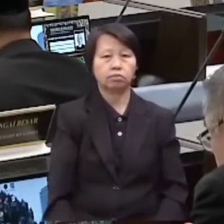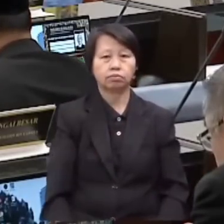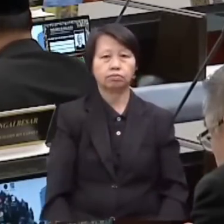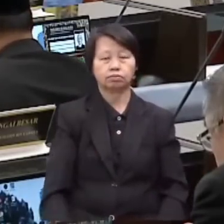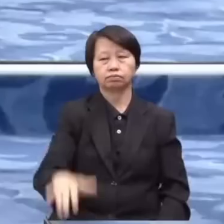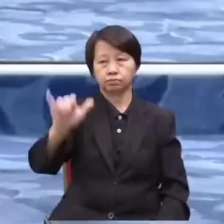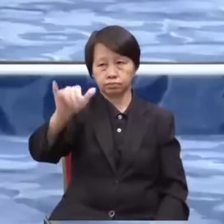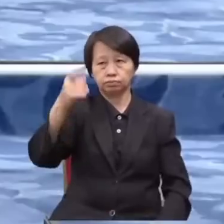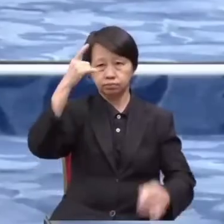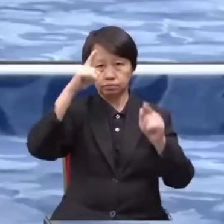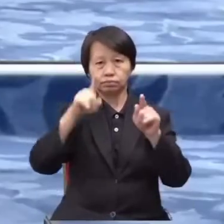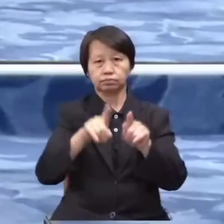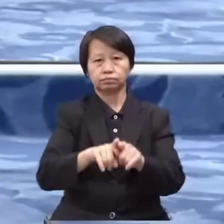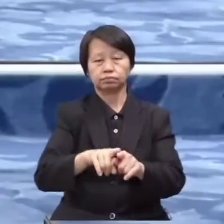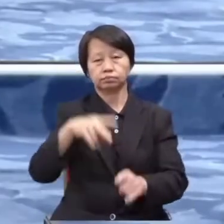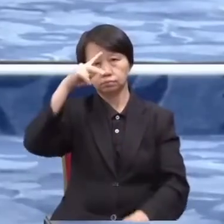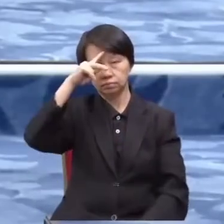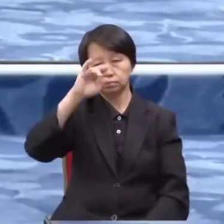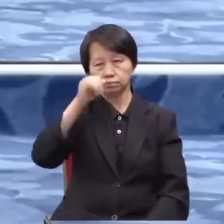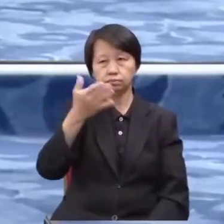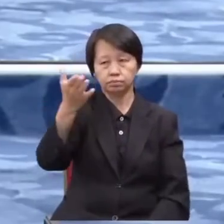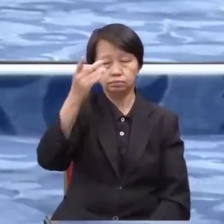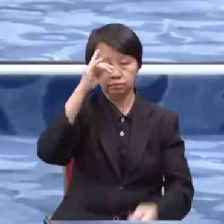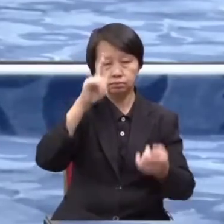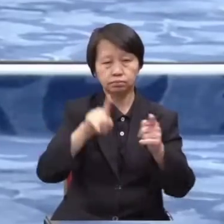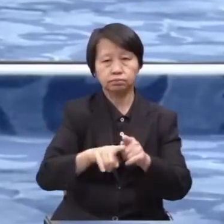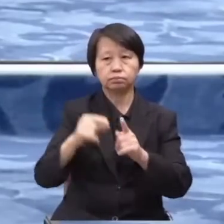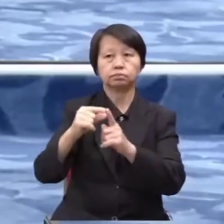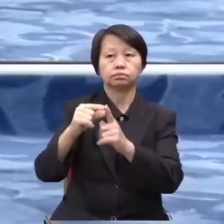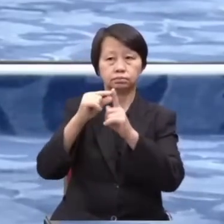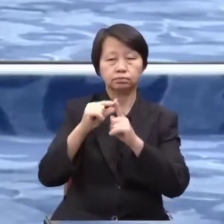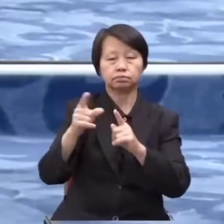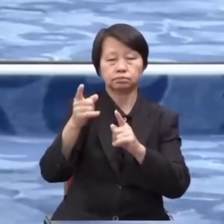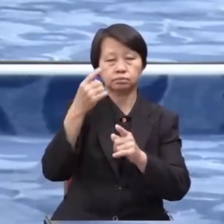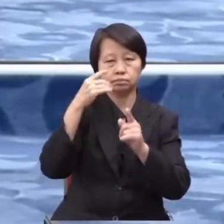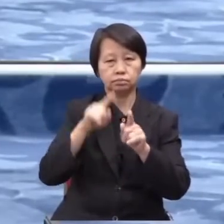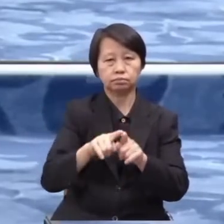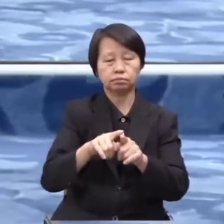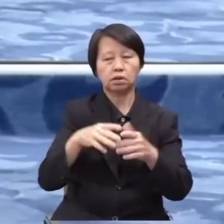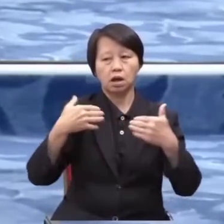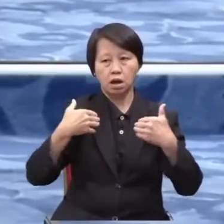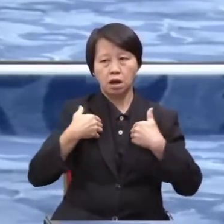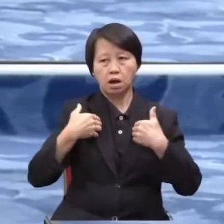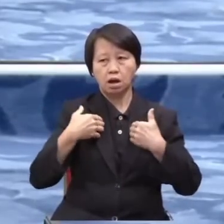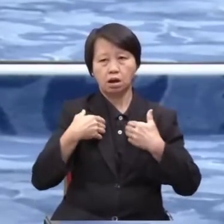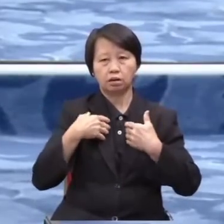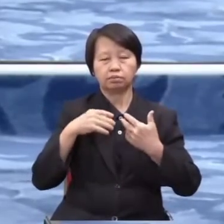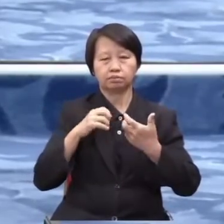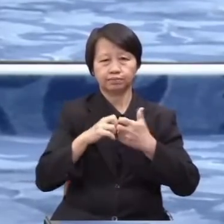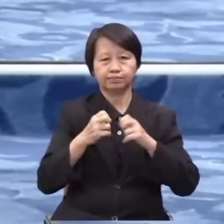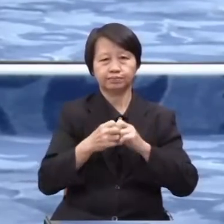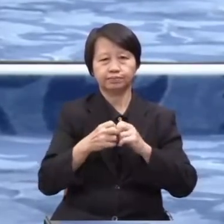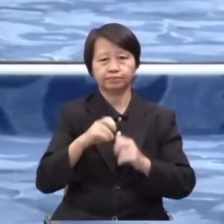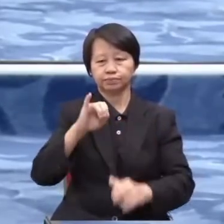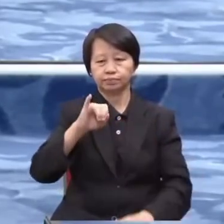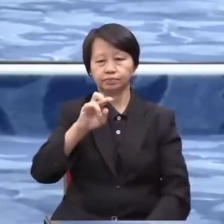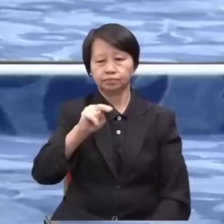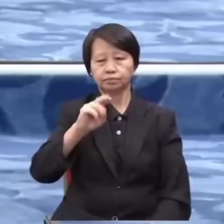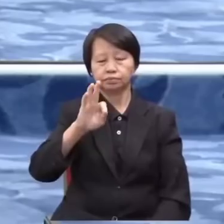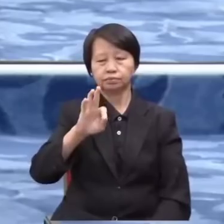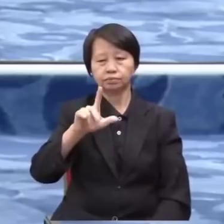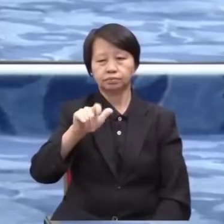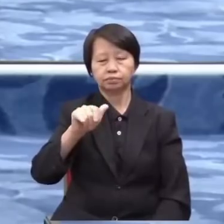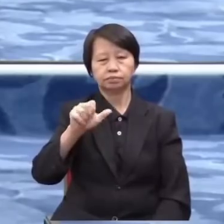Saya setuju dengan saranan Putrajaya tentang kenyataan bahawa ada kesan daripada inflasi import,